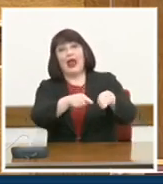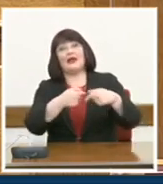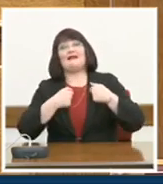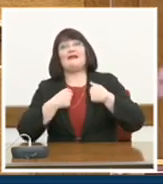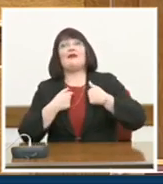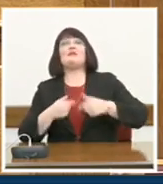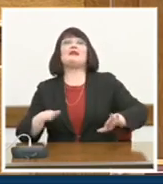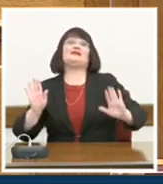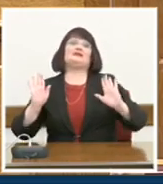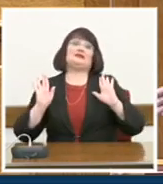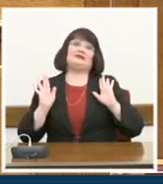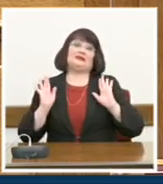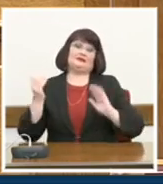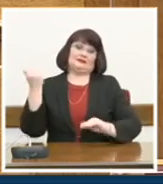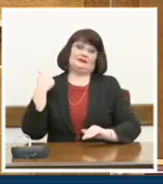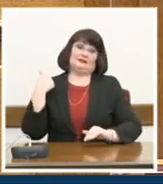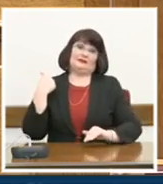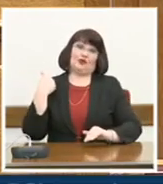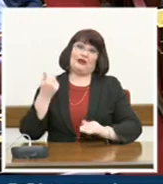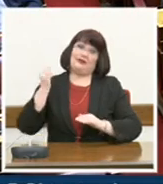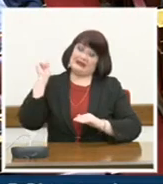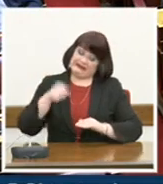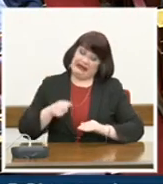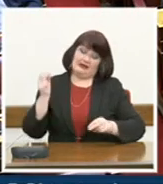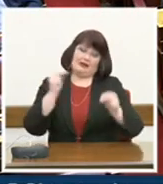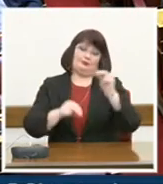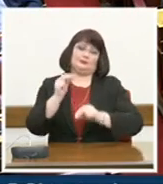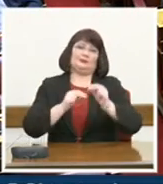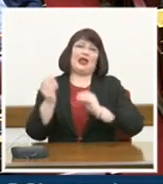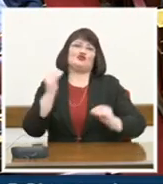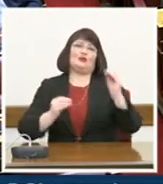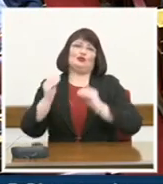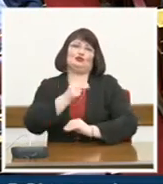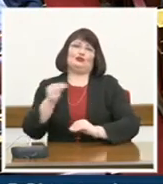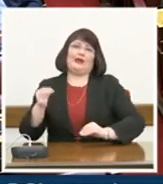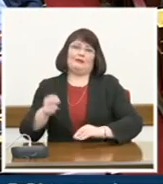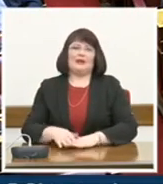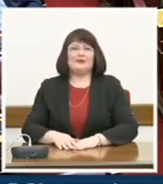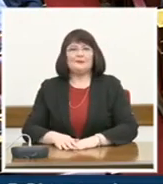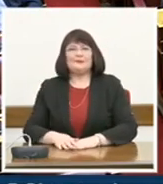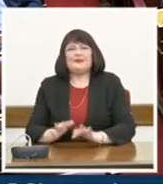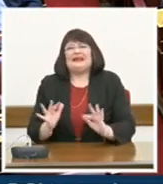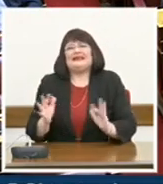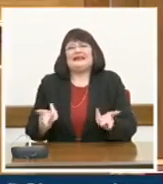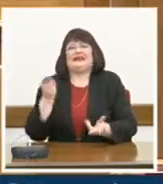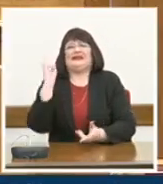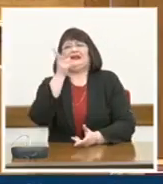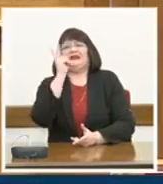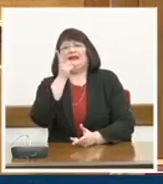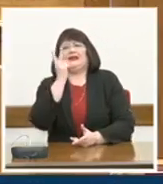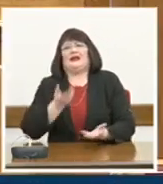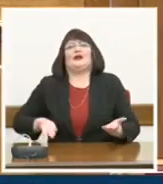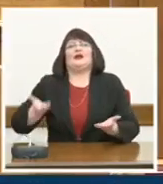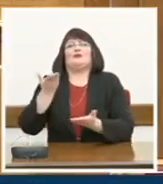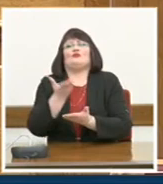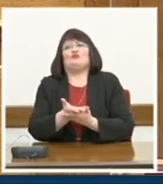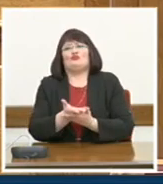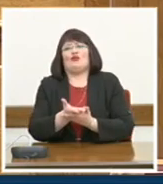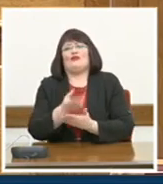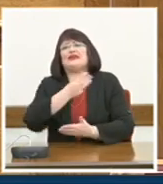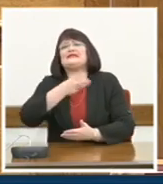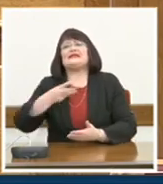έχετε και την απέτηση να συνενέσουμε. Αλλά τι μομφή να καταθέσετε στη Νέα Δημοκρατία, κύριοι και κυρίες του